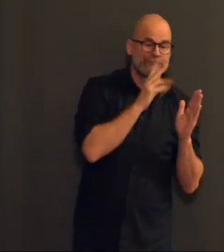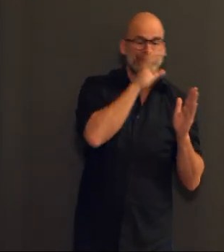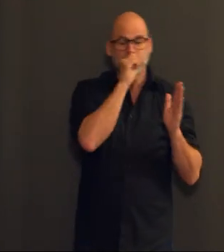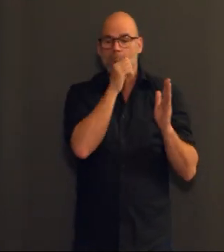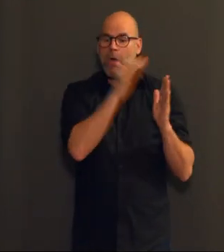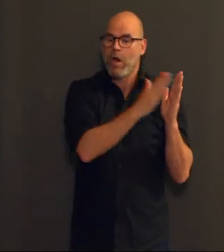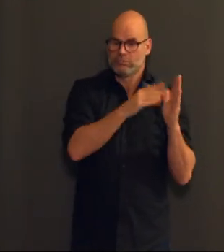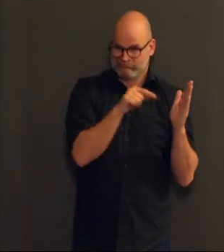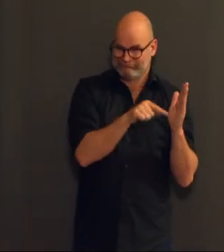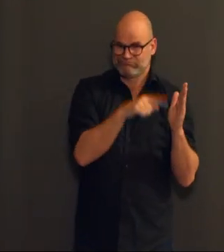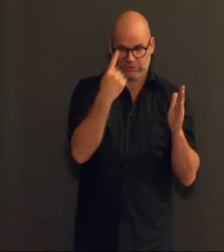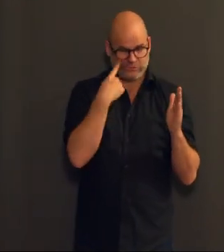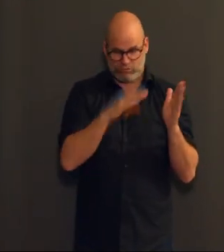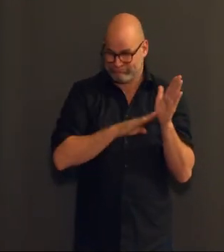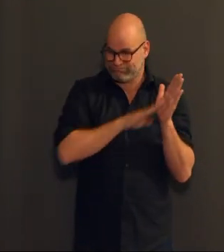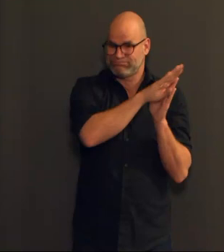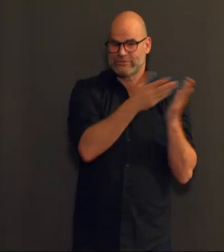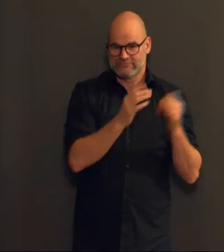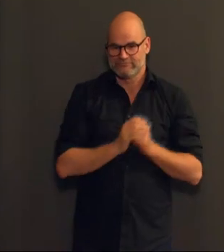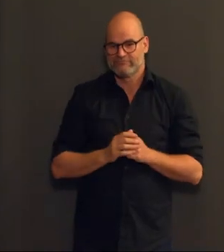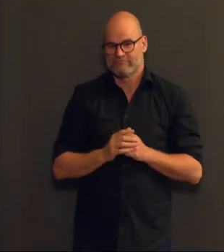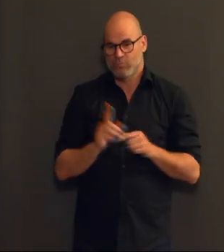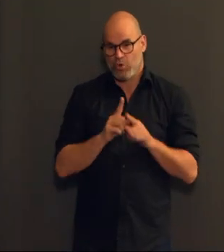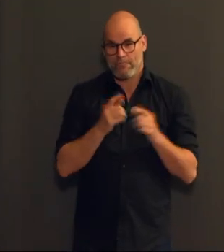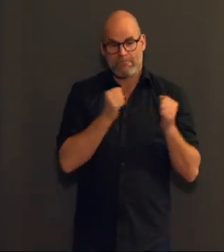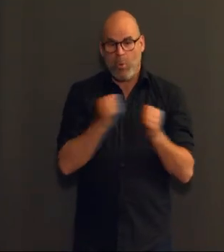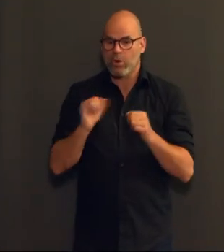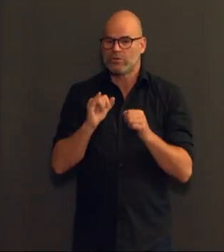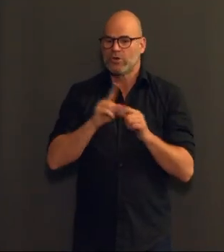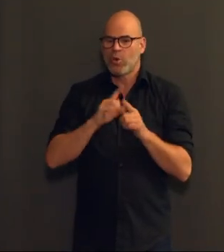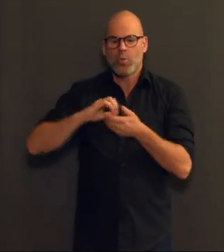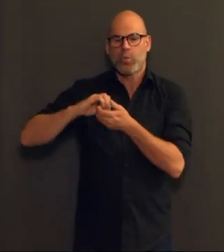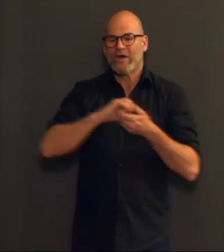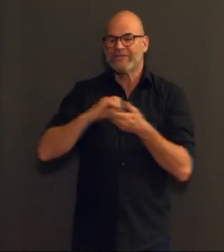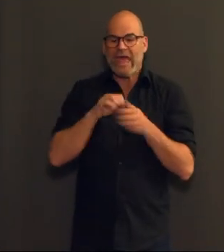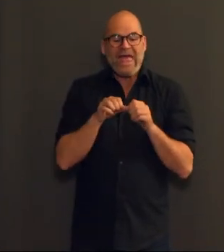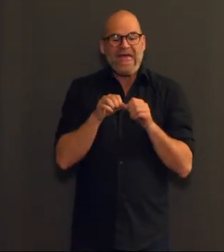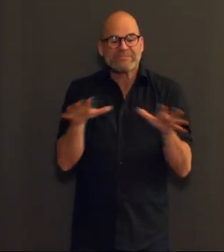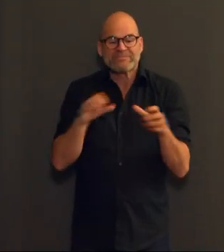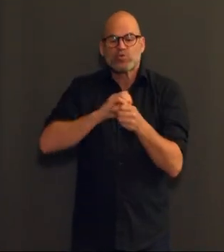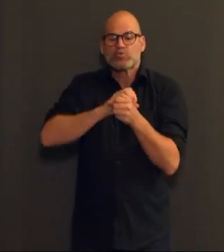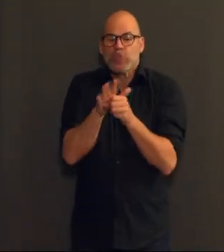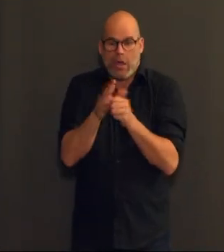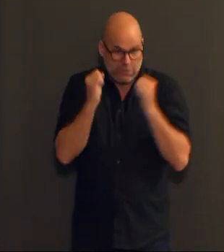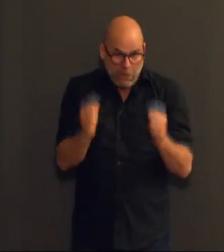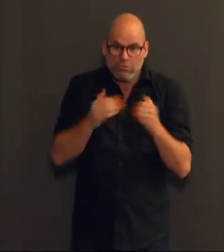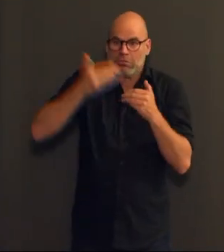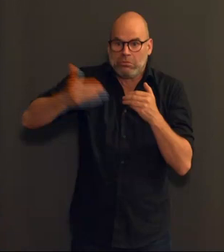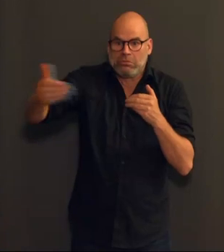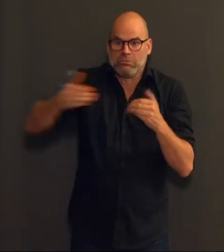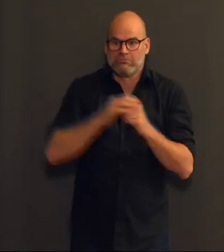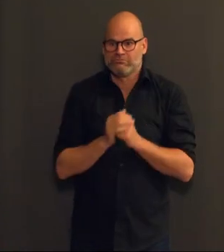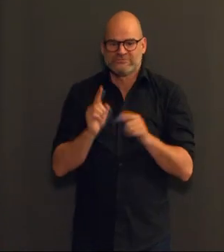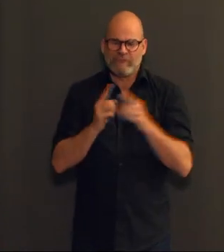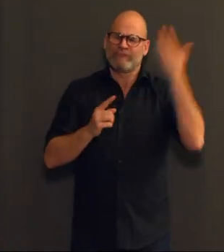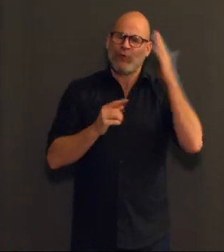COVID, een soort van winterepidemieën, zoals we dat ook met de griep kennen. In die periodes kan het eventueel